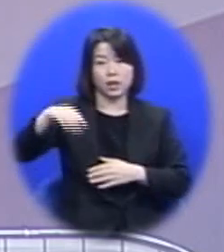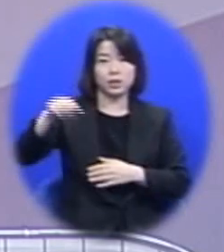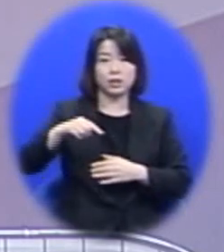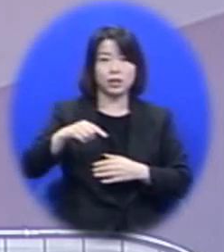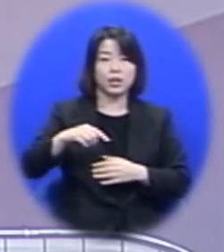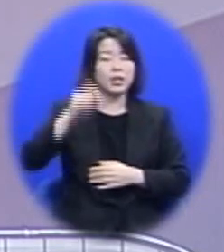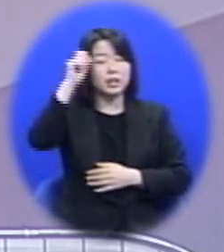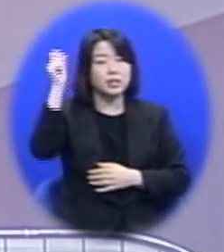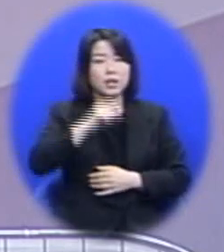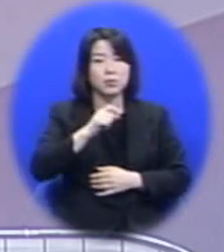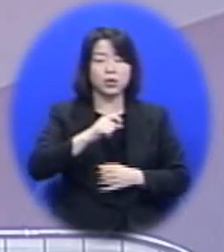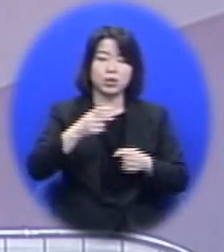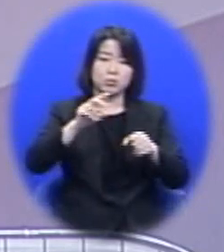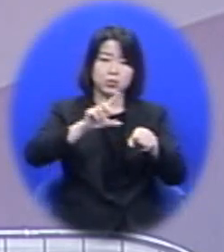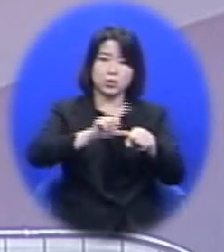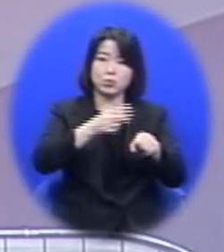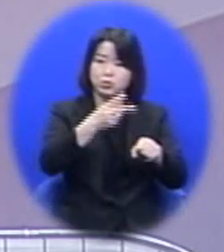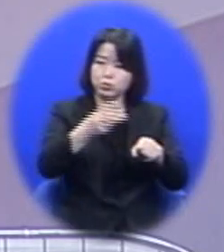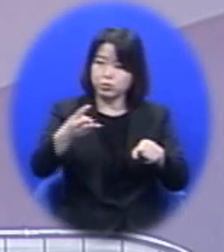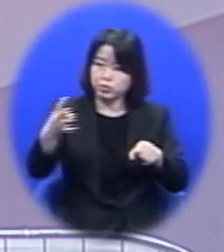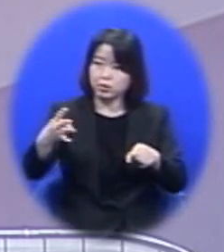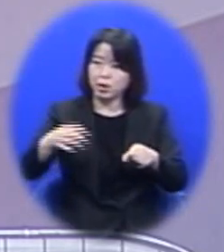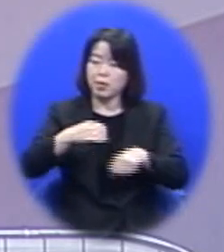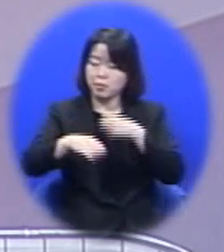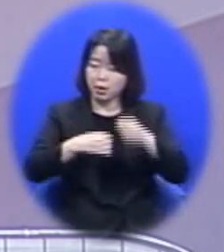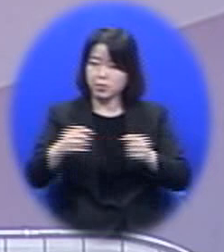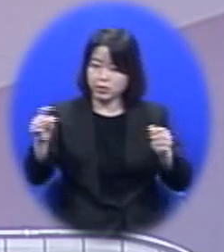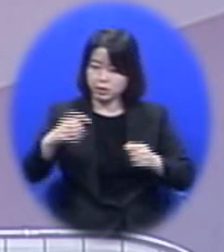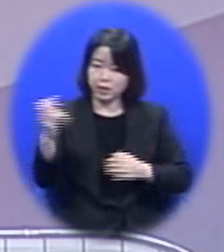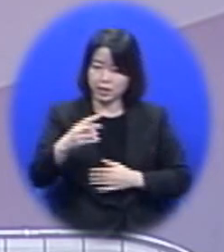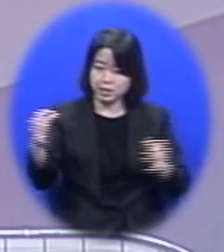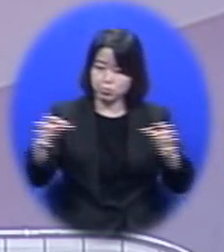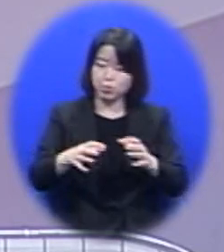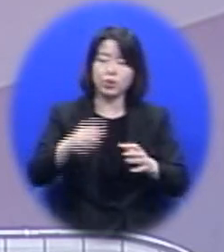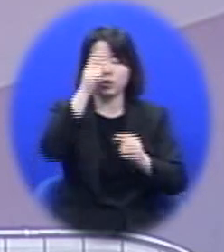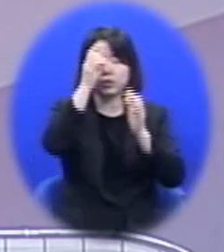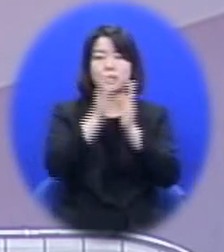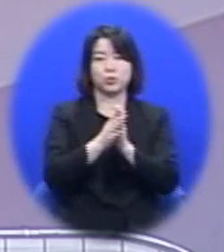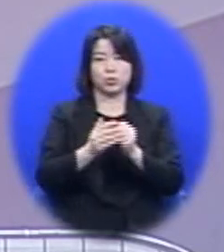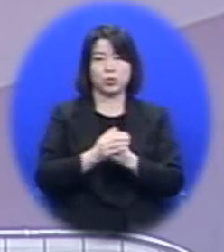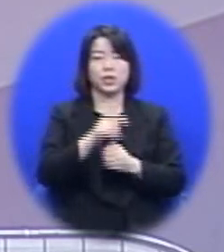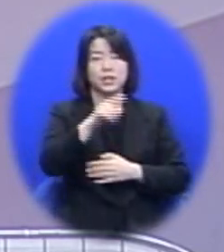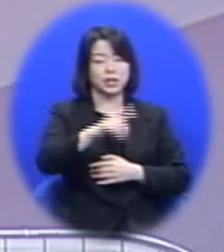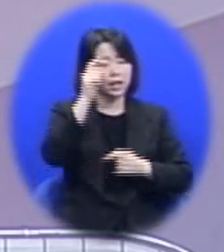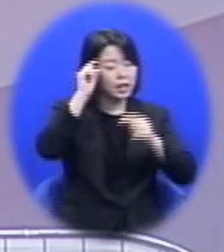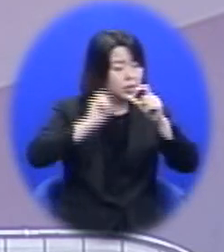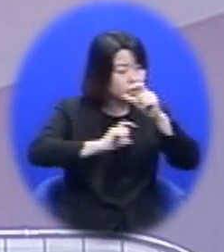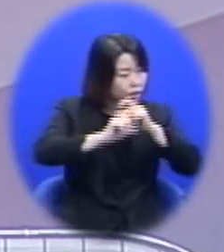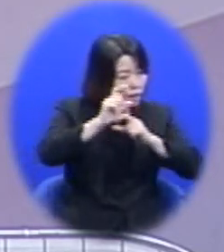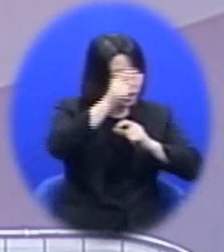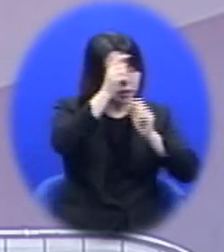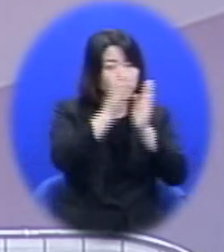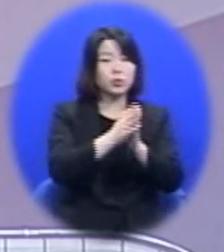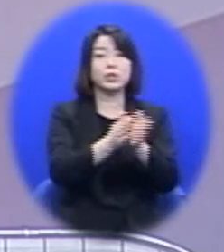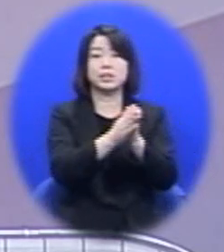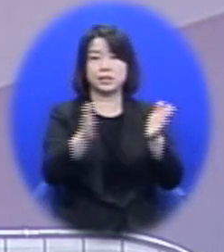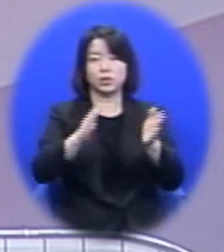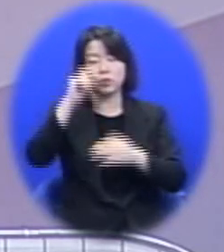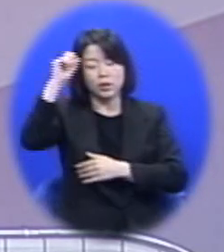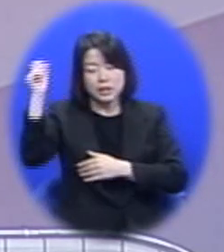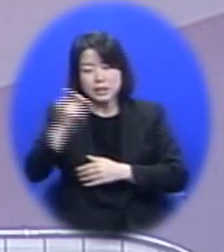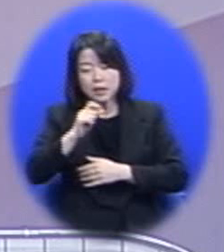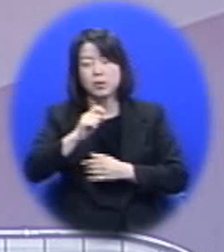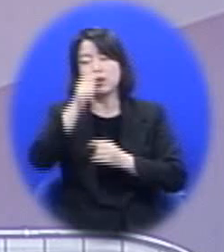갔다가 새벽 2시에도 3시에도 다시 모여서 기도를 했습니다. 그게 철야 기도의 시작이고 새벽 기도의